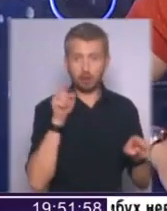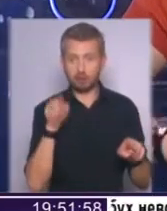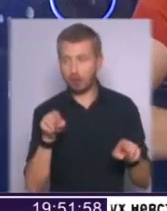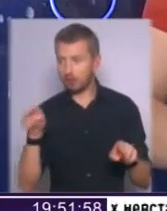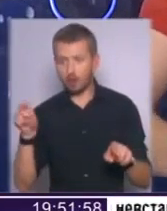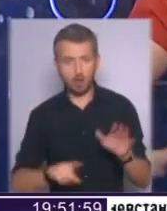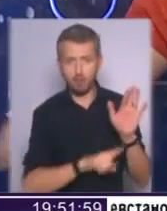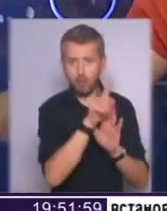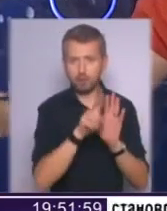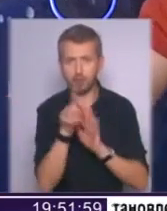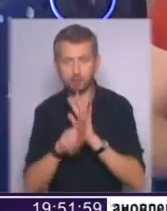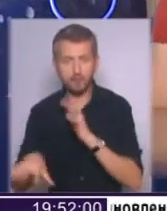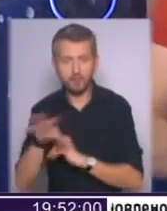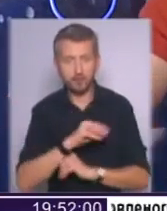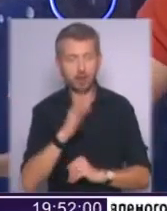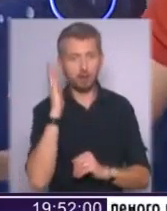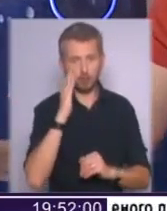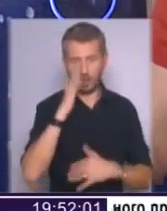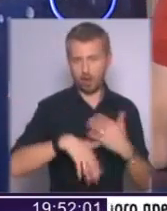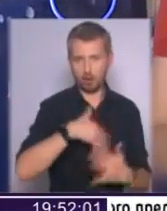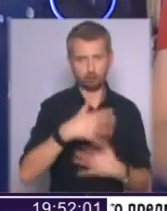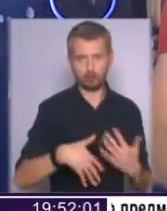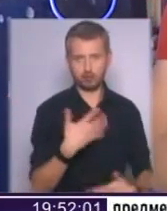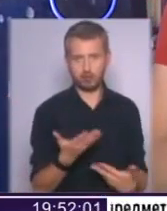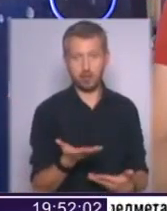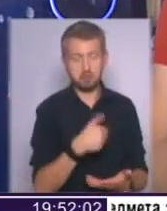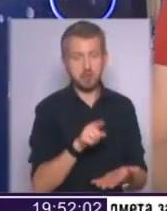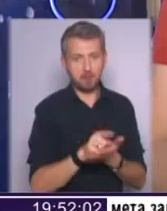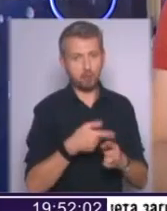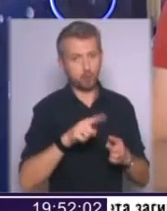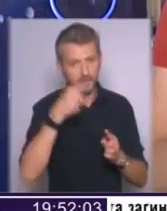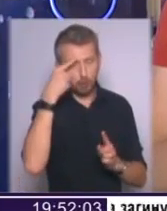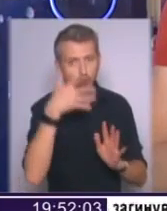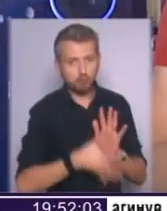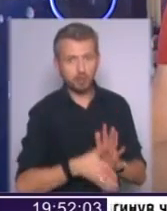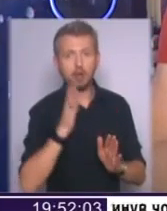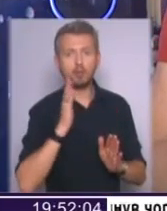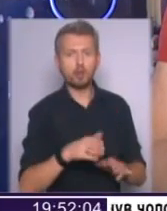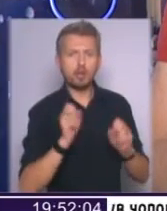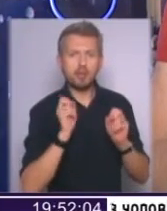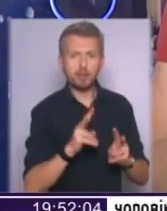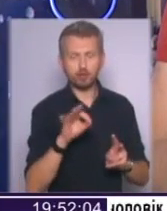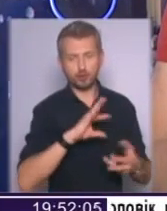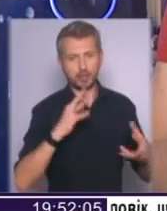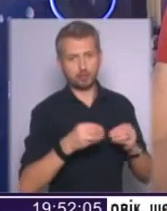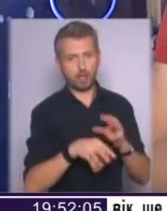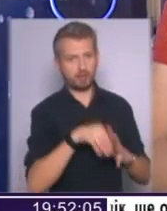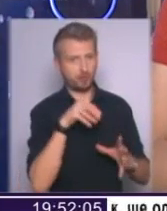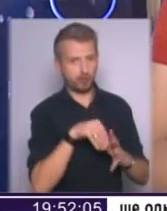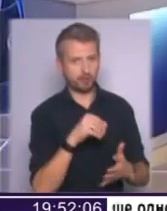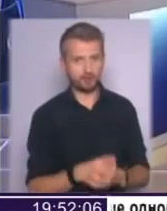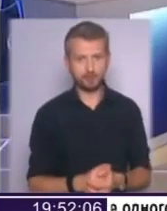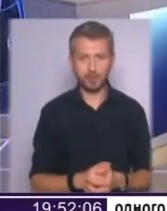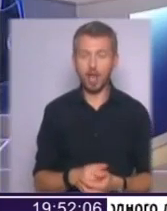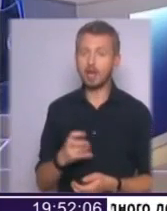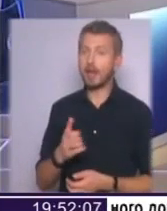тут, це буде просто хаос. Ми просто маємо це розуміти. І це насправді буде навіть небезпечно щодо результатів виборів. Ні, так ви на